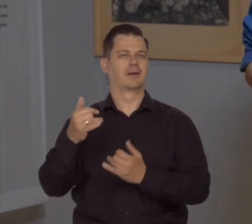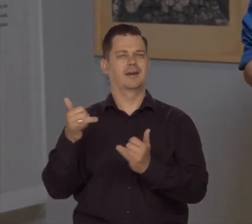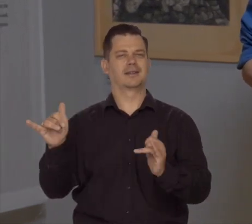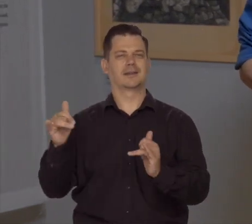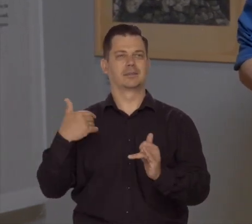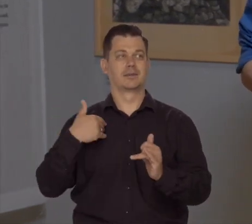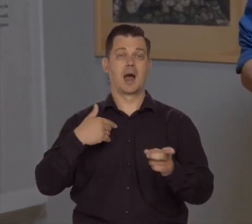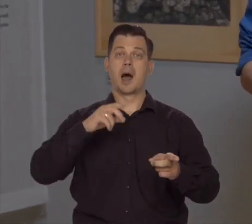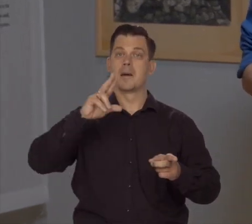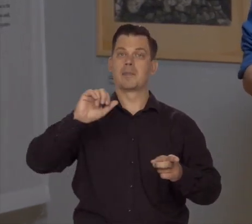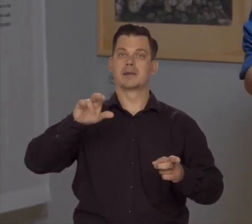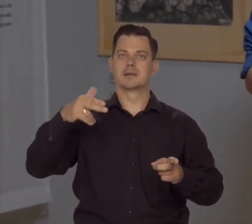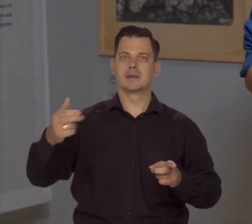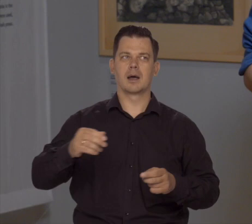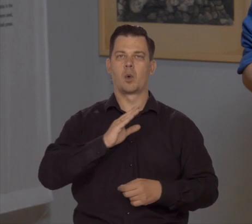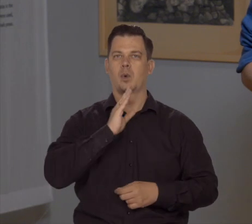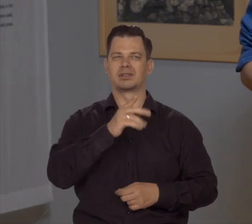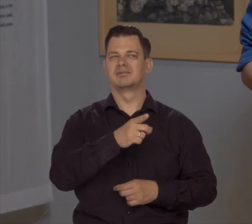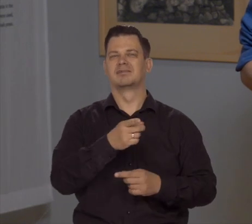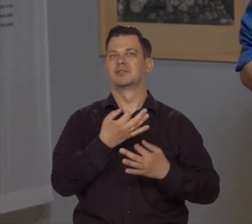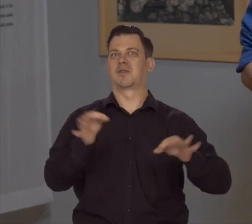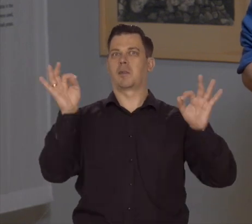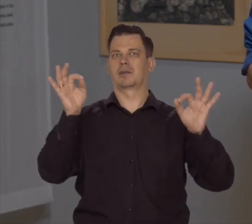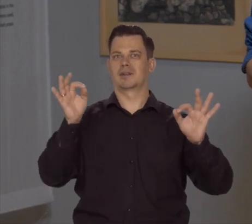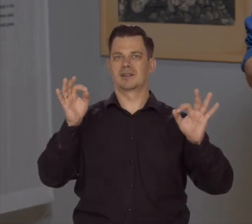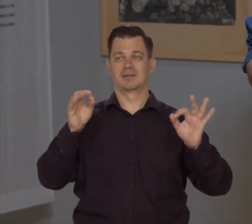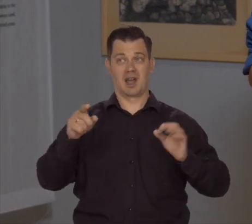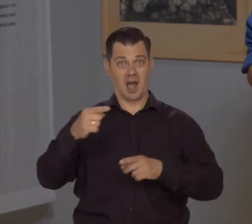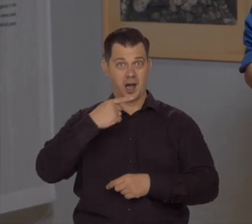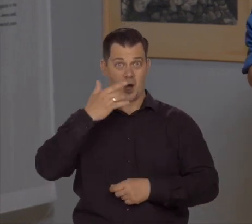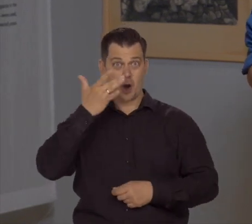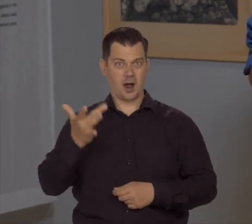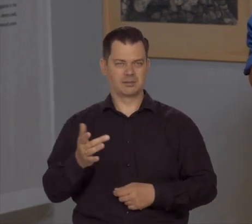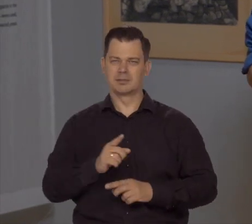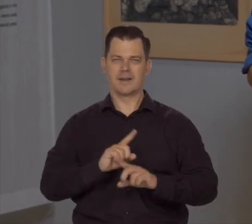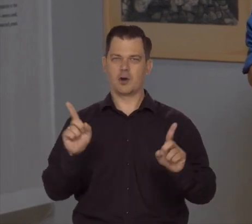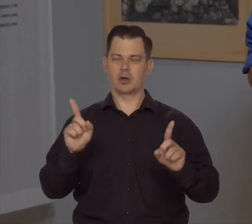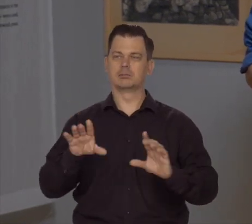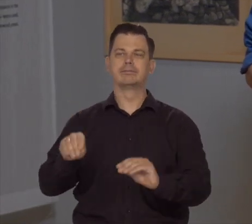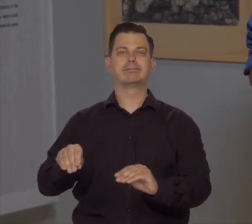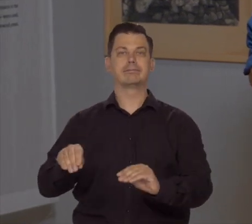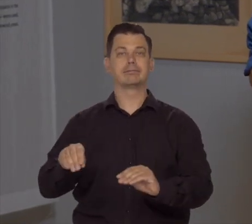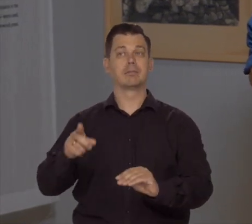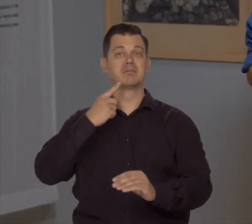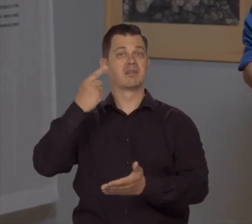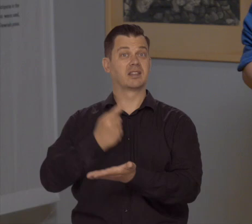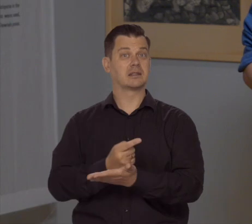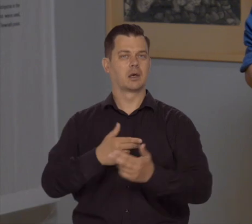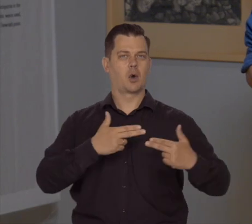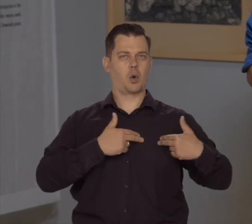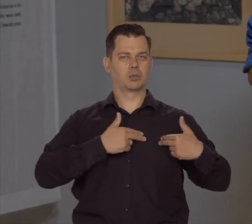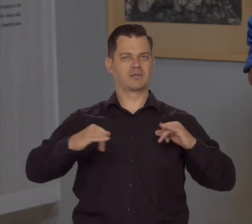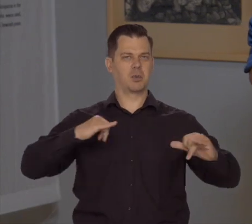czy USA, swobodne wyrażanie swojego stosunku do powstania i sprawy żydowskiej było niemożliwe. O wszystkim